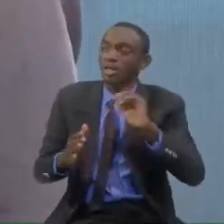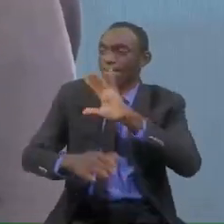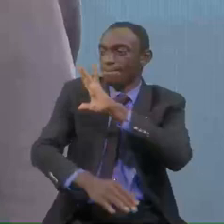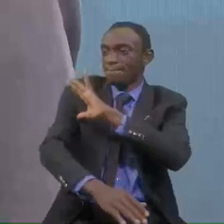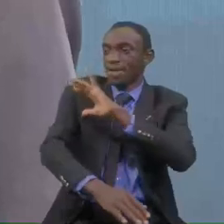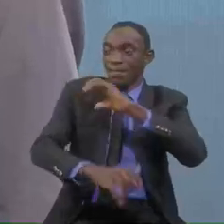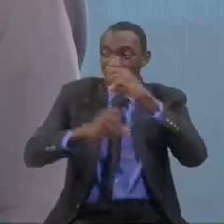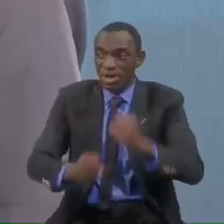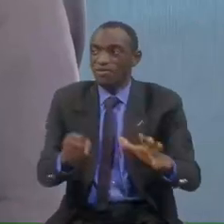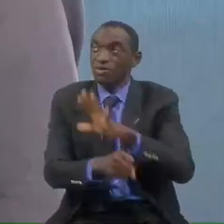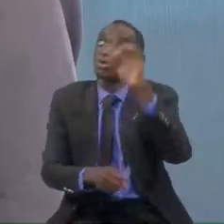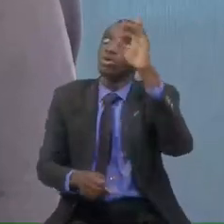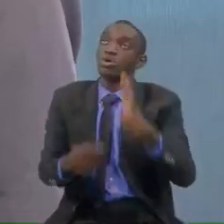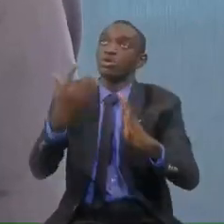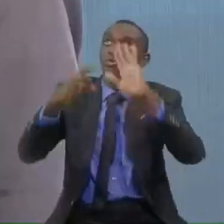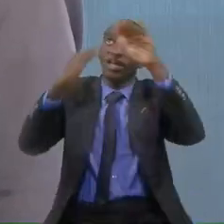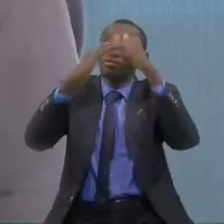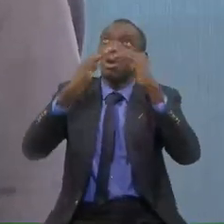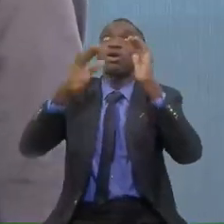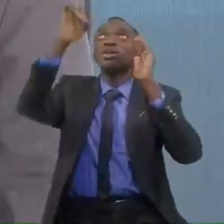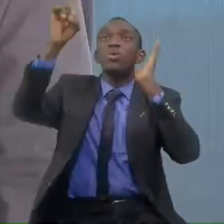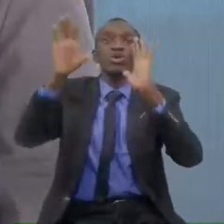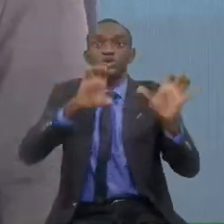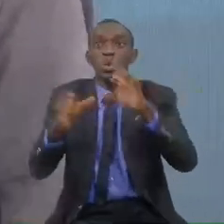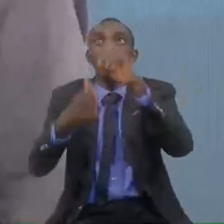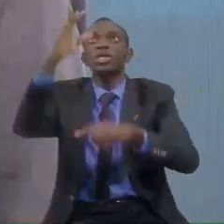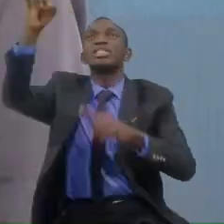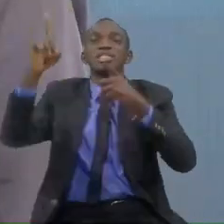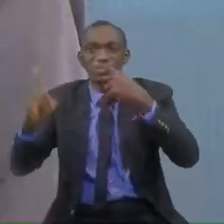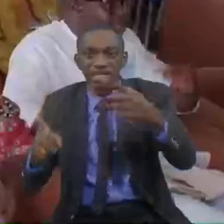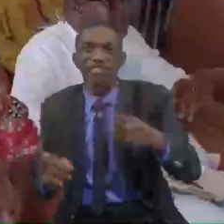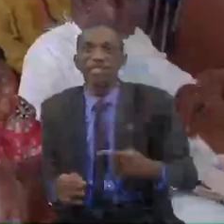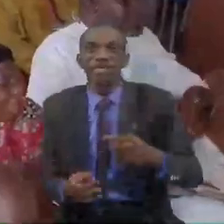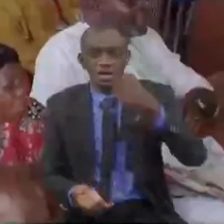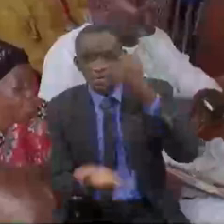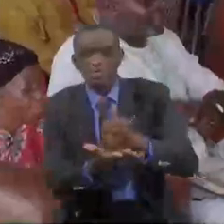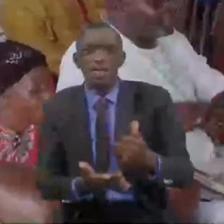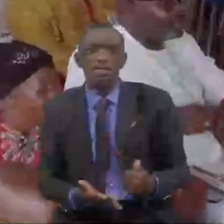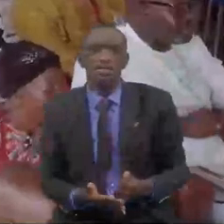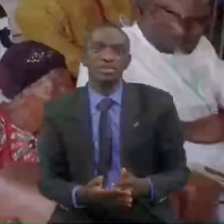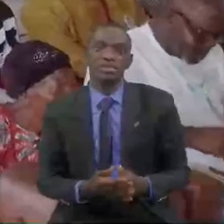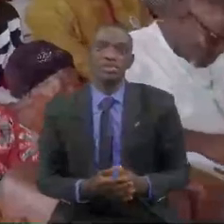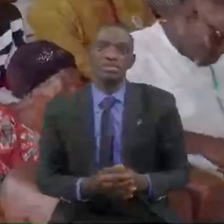ciel fera ce qu'il a dit qu'il fera? J'ai perdu votre Amen.